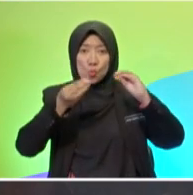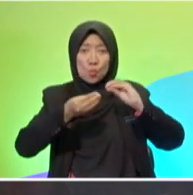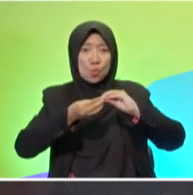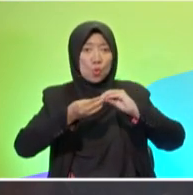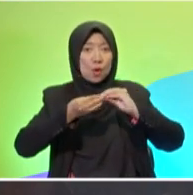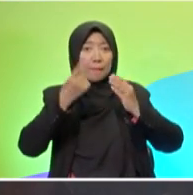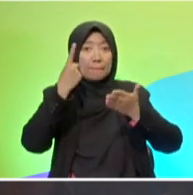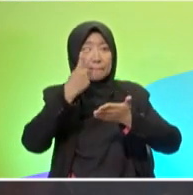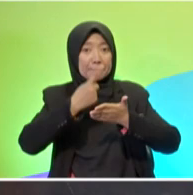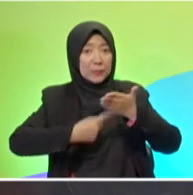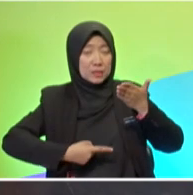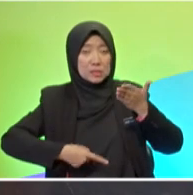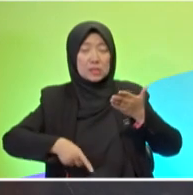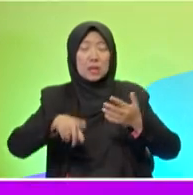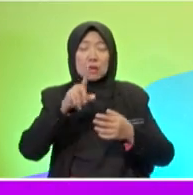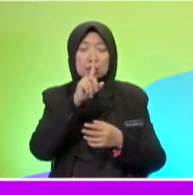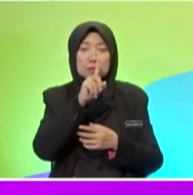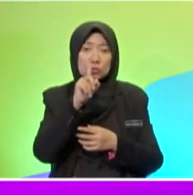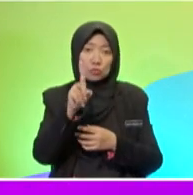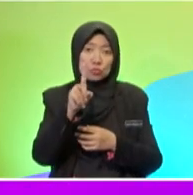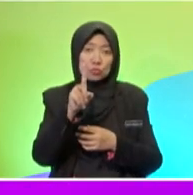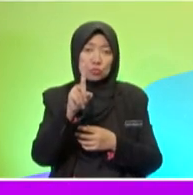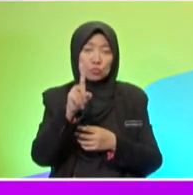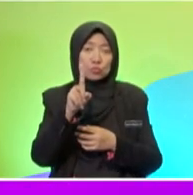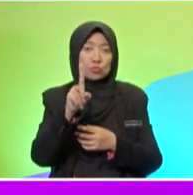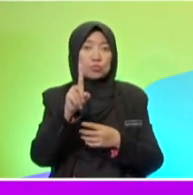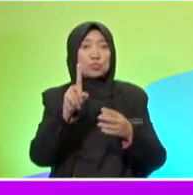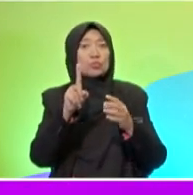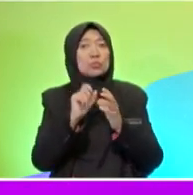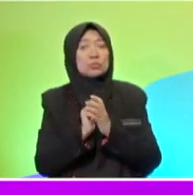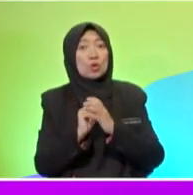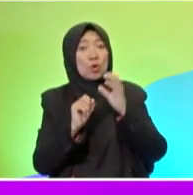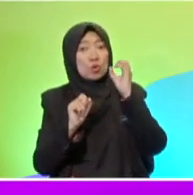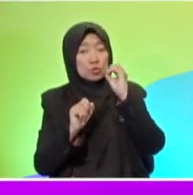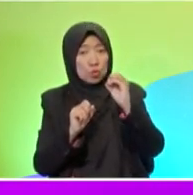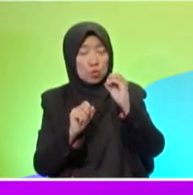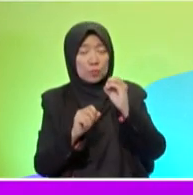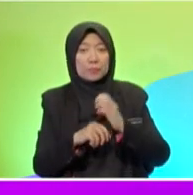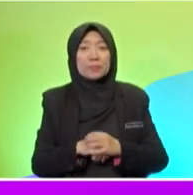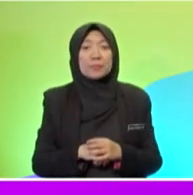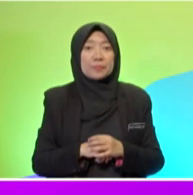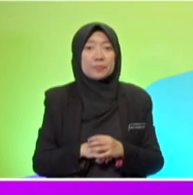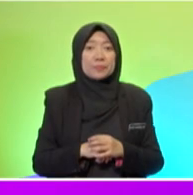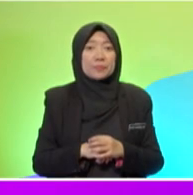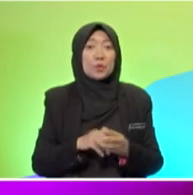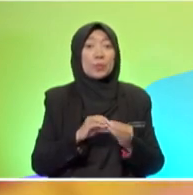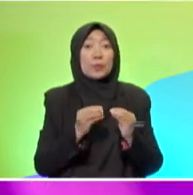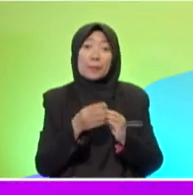sebut 2 digit. 1 dan 2. Satu dan kosong. Ataupun sifar. Nombor